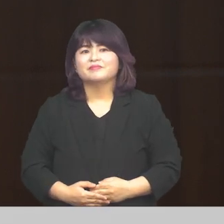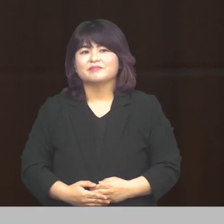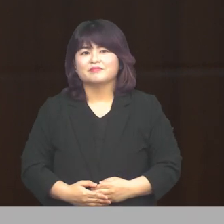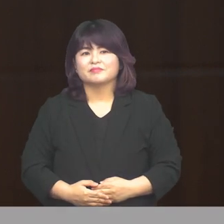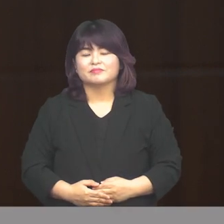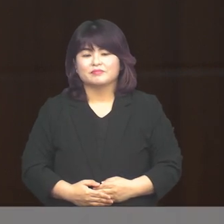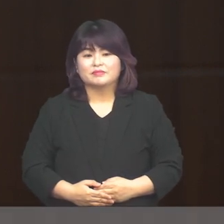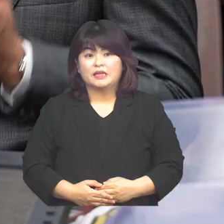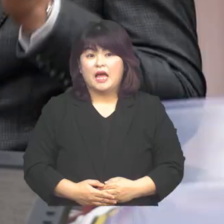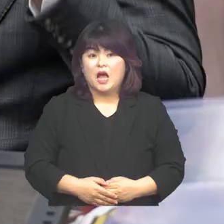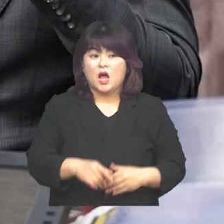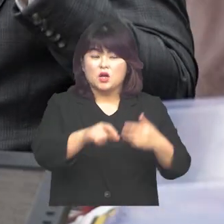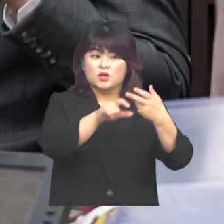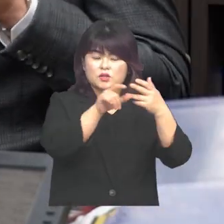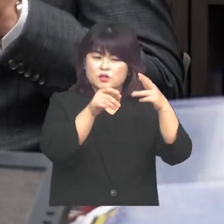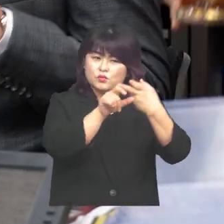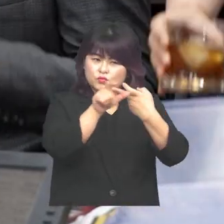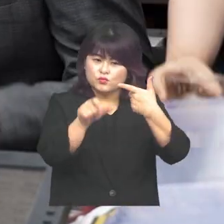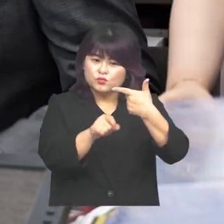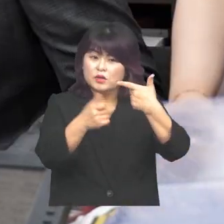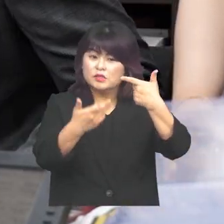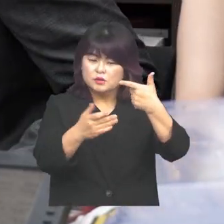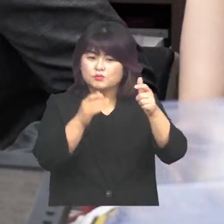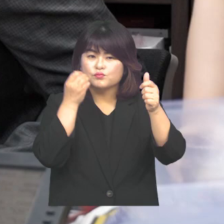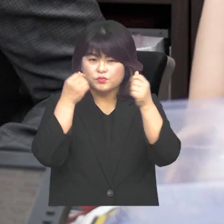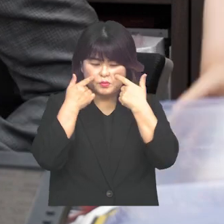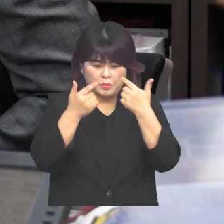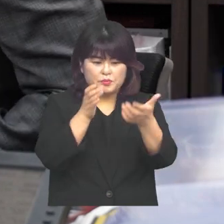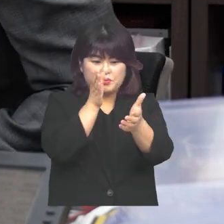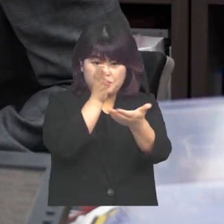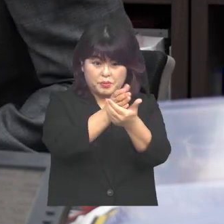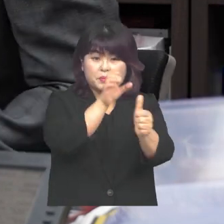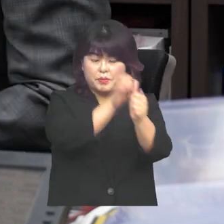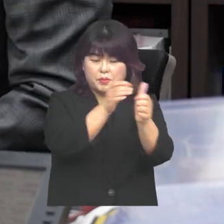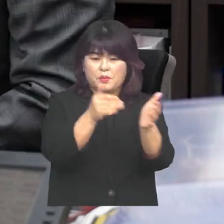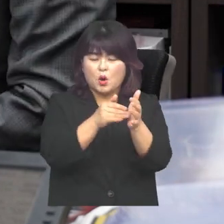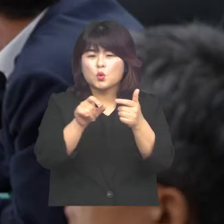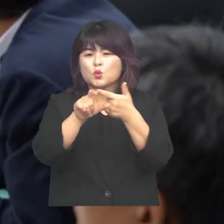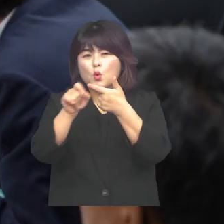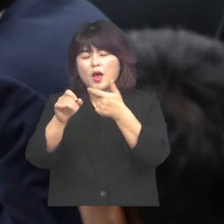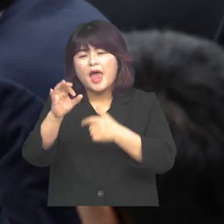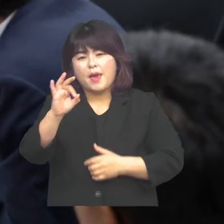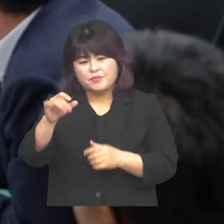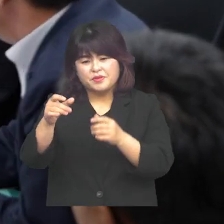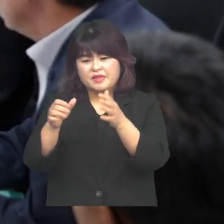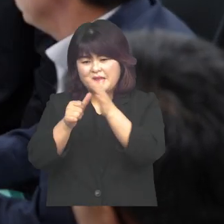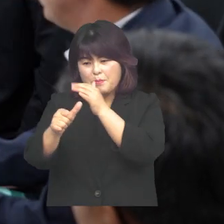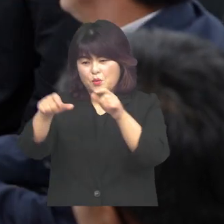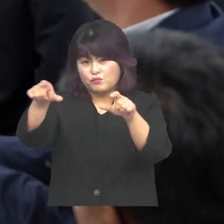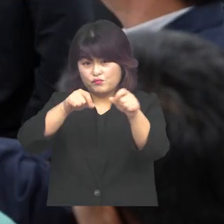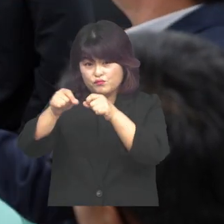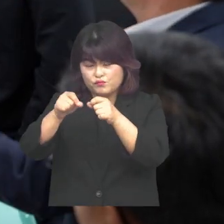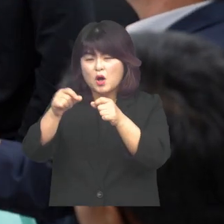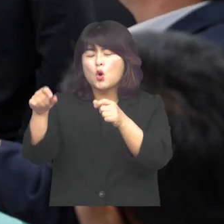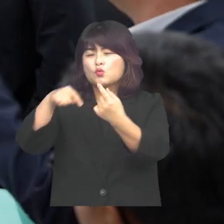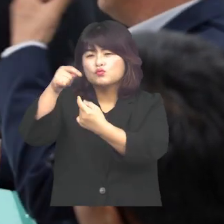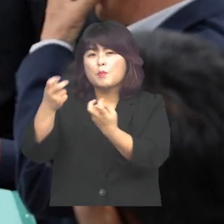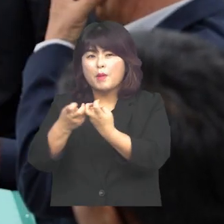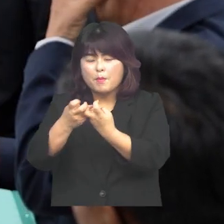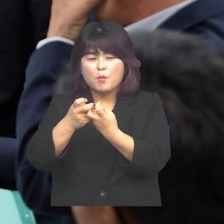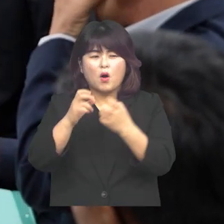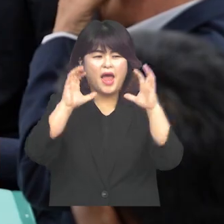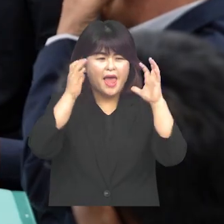그렇게 노력하겠습니다. 19일 정식으로 임명된 이동국 테크니컬 디렉터는 용인FC의 선수단 구성과 운영